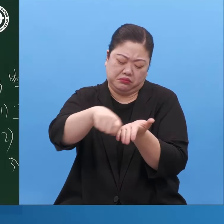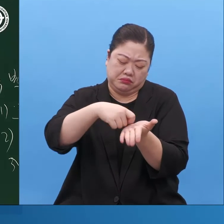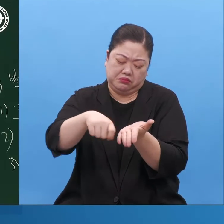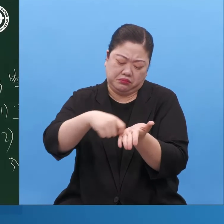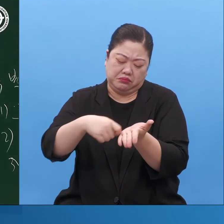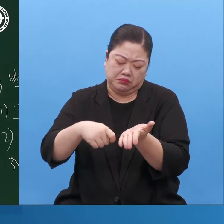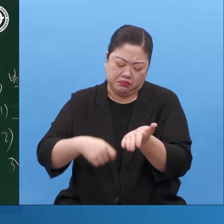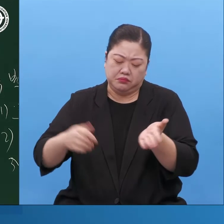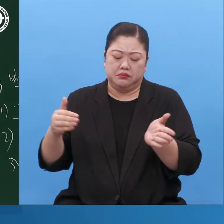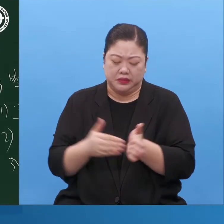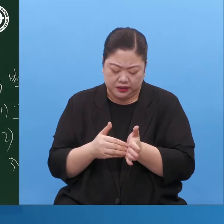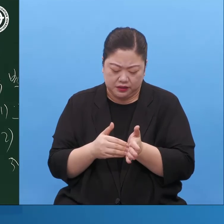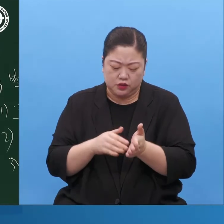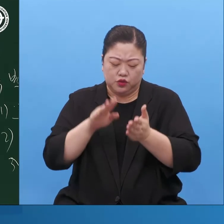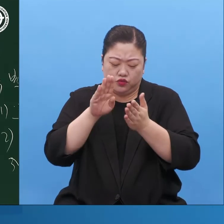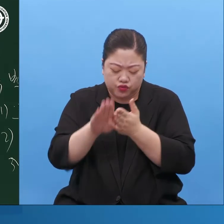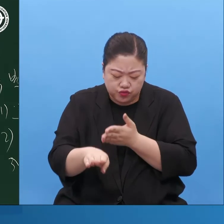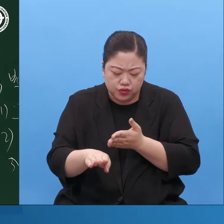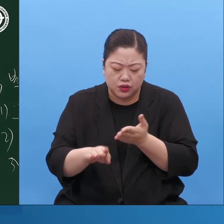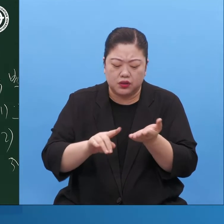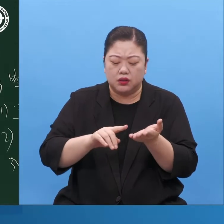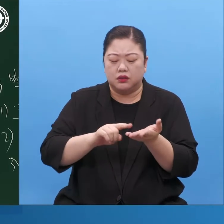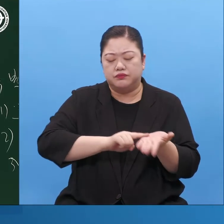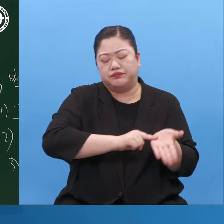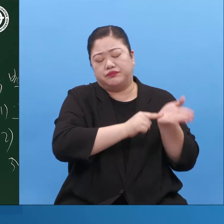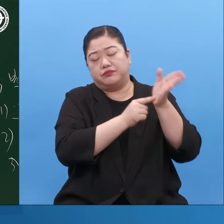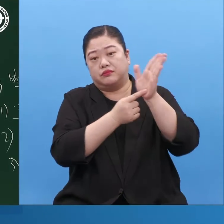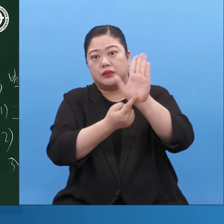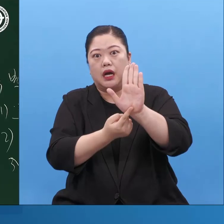자기 신앙을 고백한 거란 말이에요. 그게 뒤집은 거요.